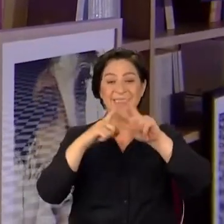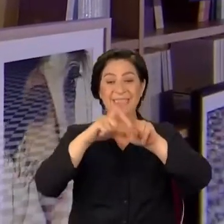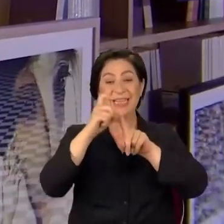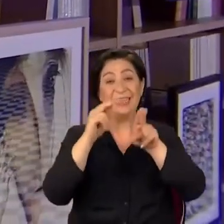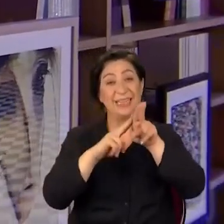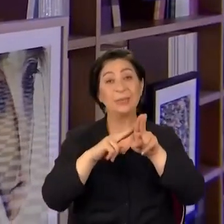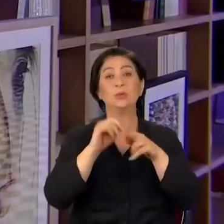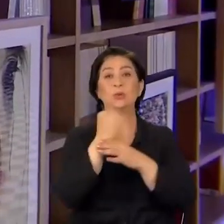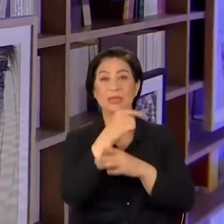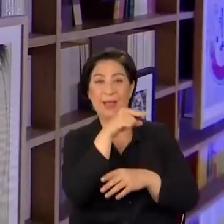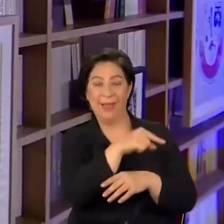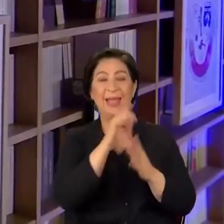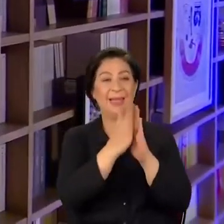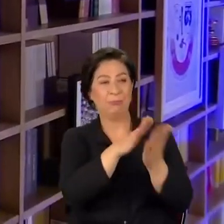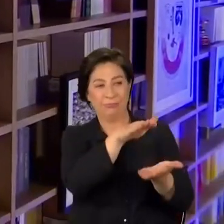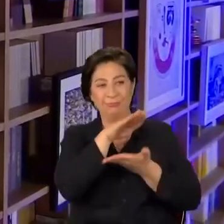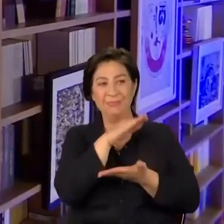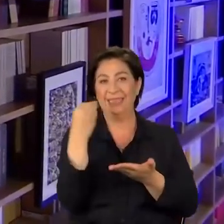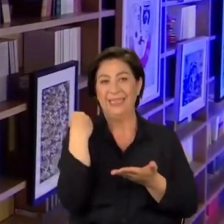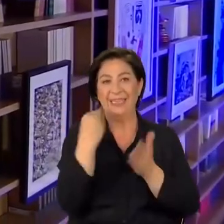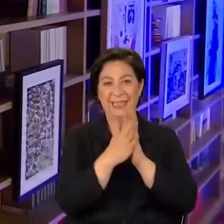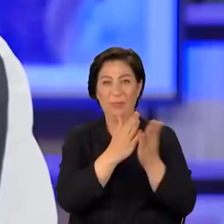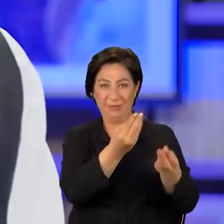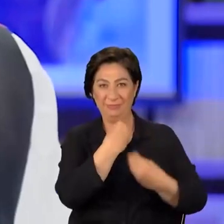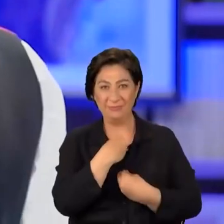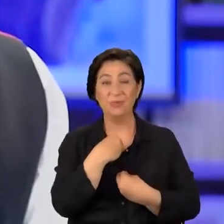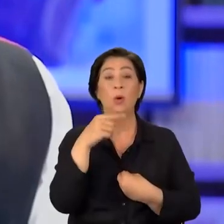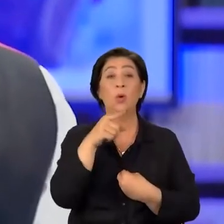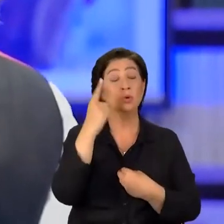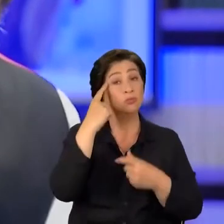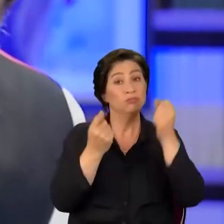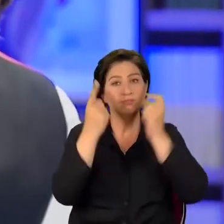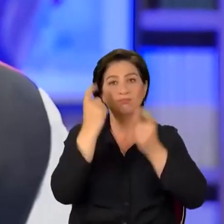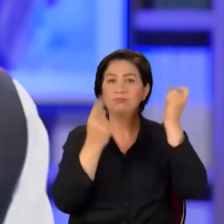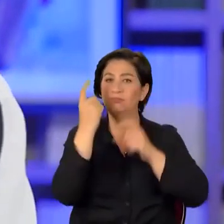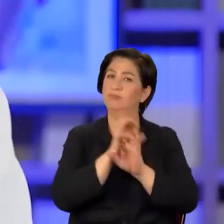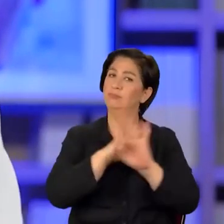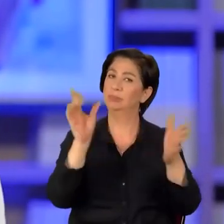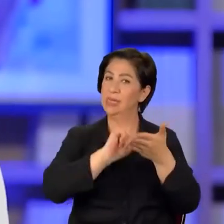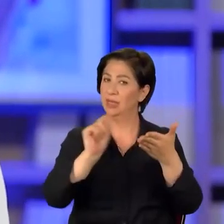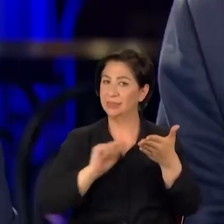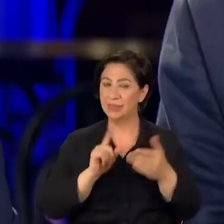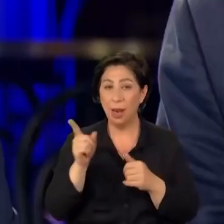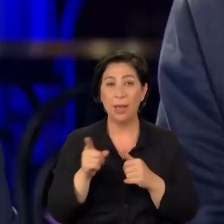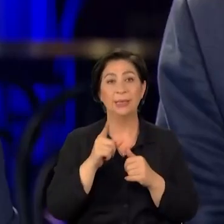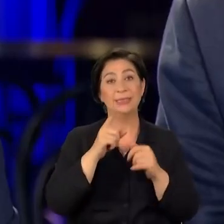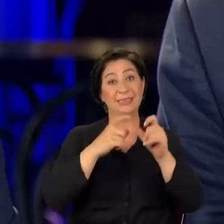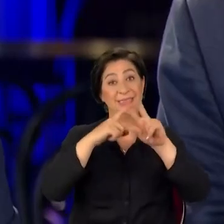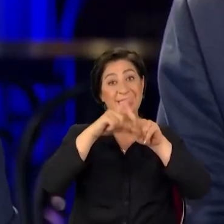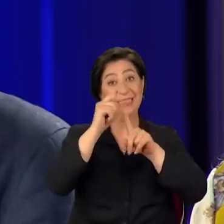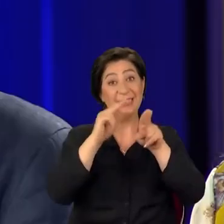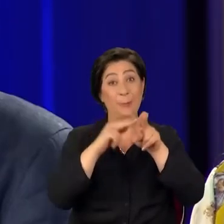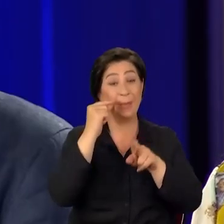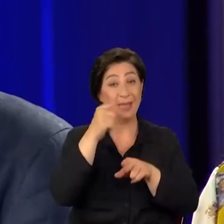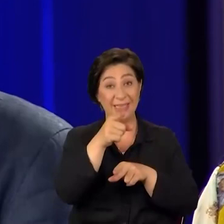Usta'yla da sağ olsun o da bana kitaplarını getirmiş. Yeni kitaplarını. O da çok üreten evet. bir yazar Sadık Bey.